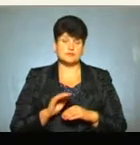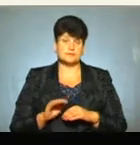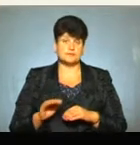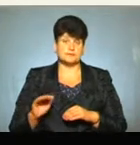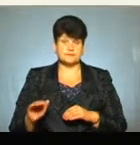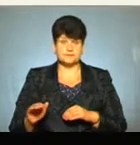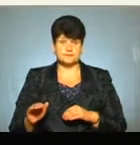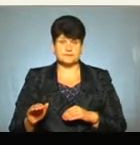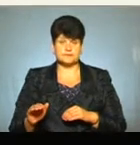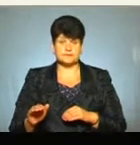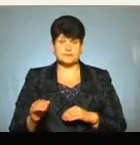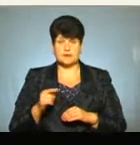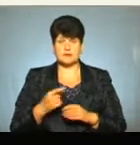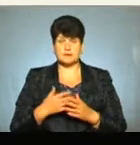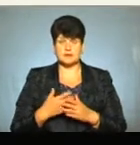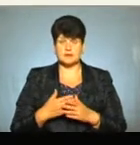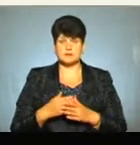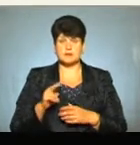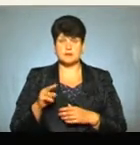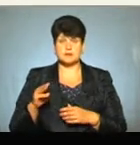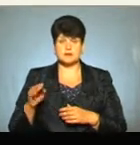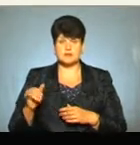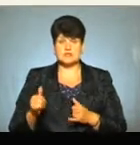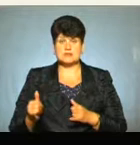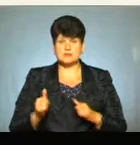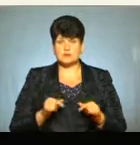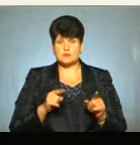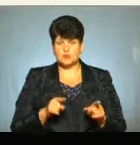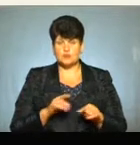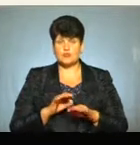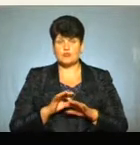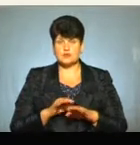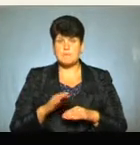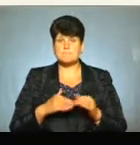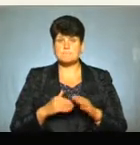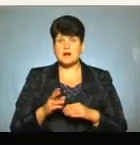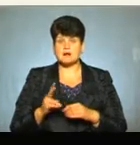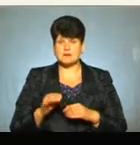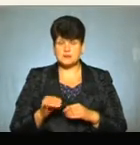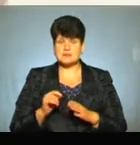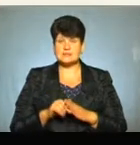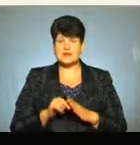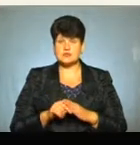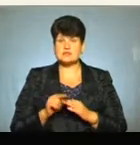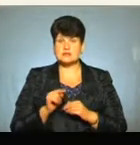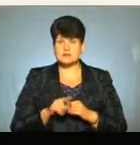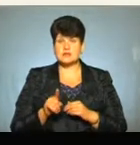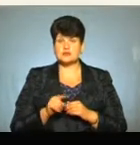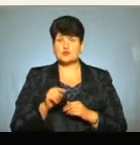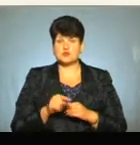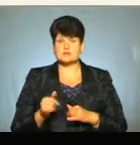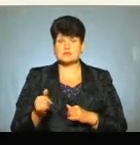учень, там, наприклад, училище забезпечило його проходженням практики, значить, за те, що